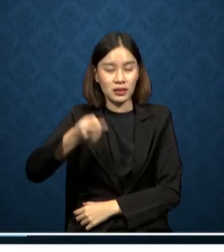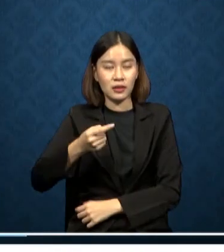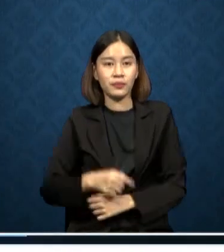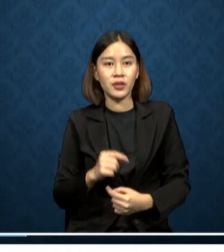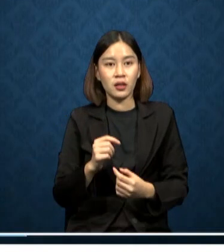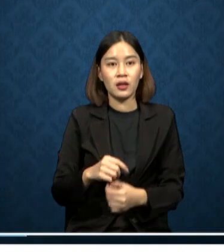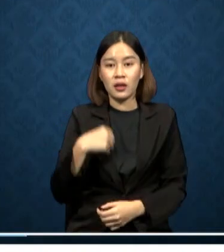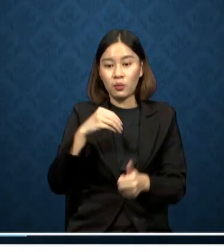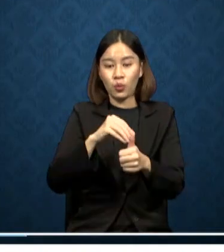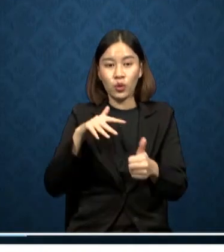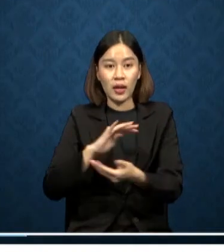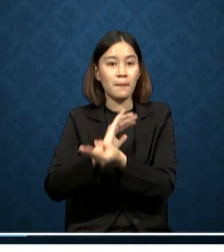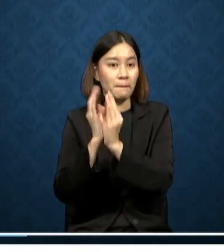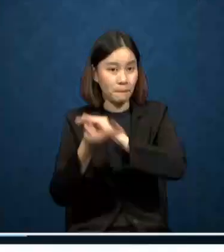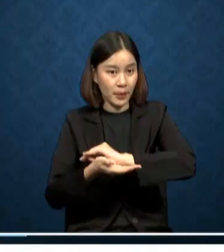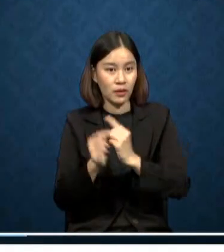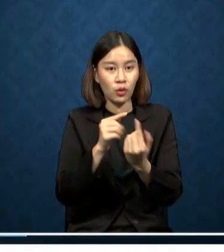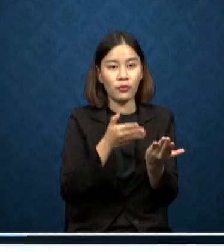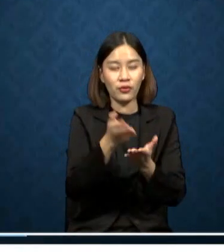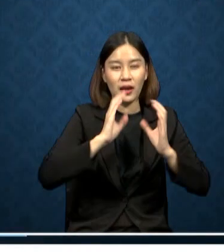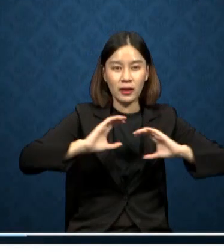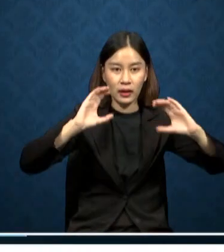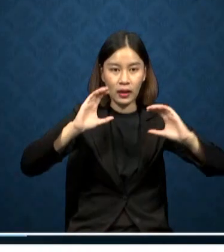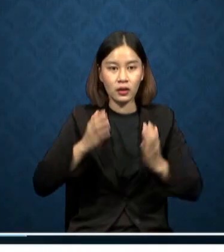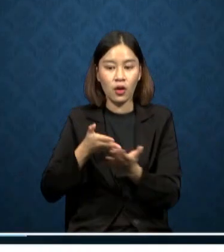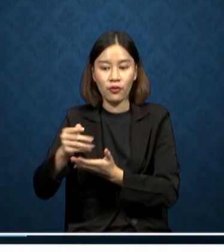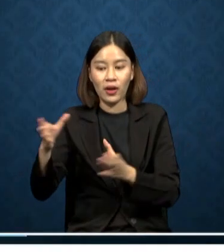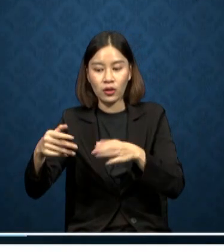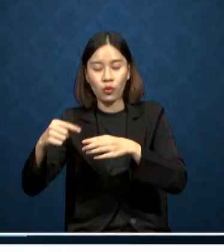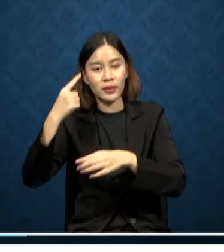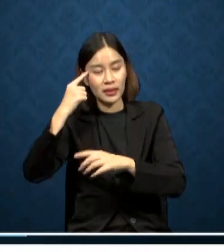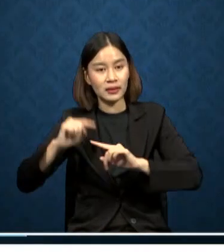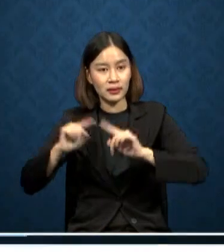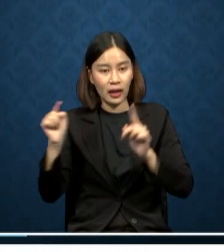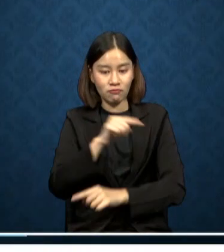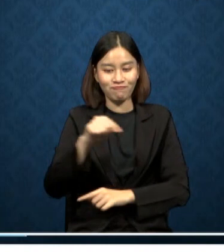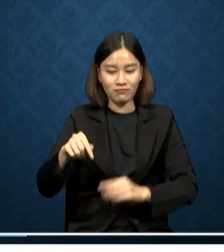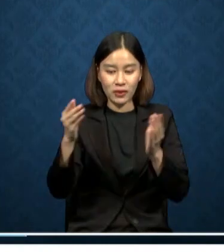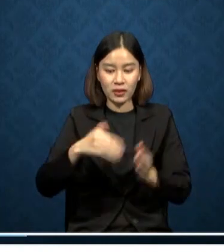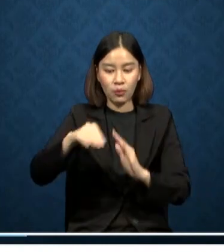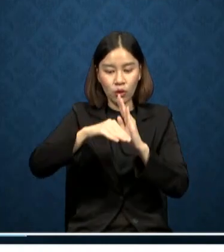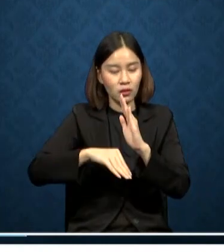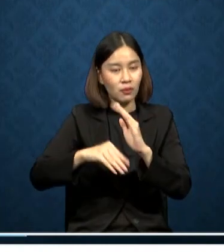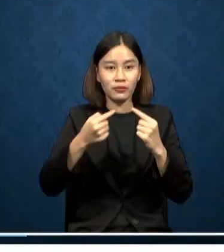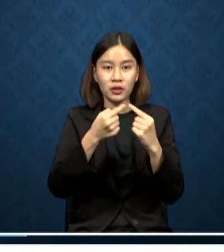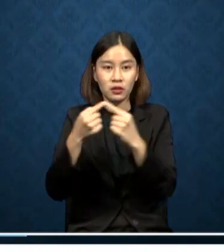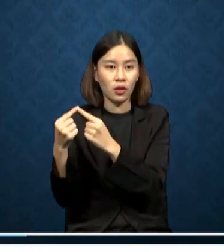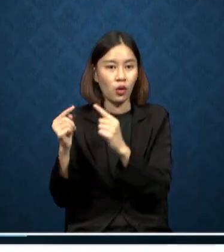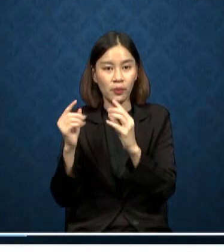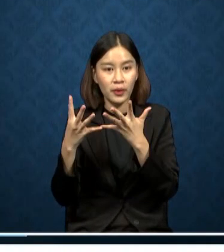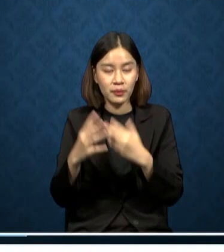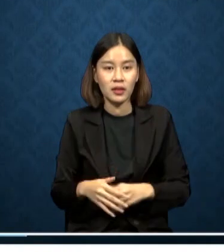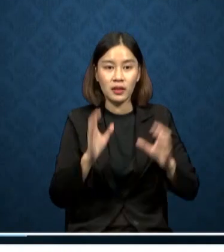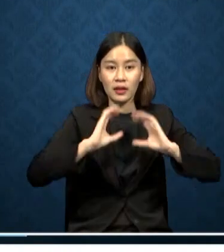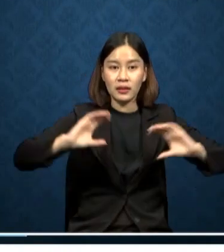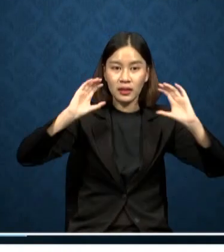การเปลยนตัวผู้นำคู่เจราจาทั้งฝ่ายลัร์และฝายกมเห็นต่างทำให้กระบนการพูดคุยไม่มีความต่อเนองภา